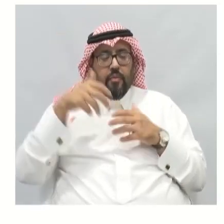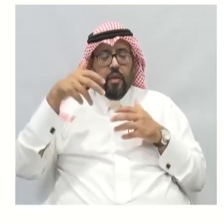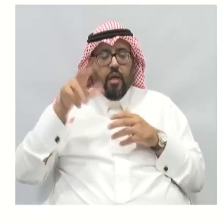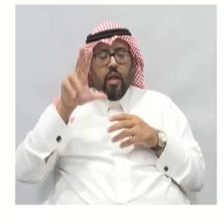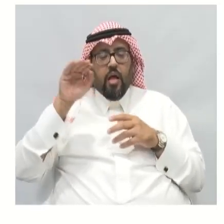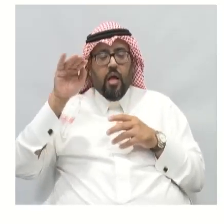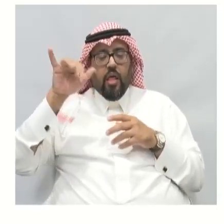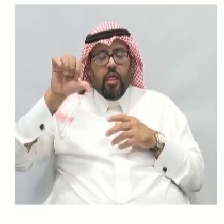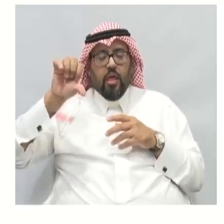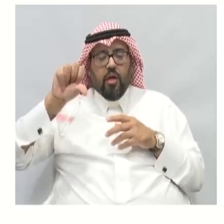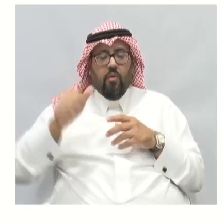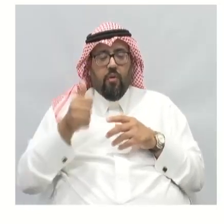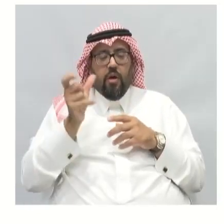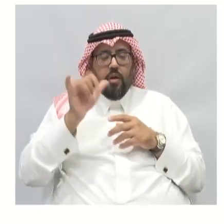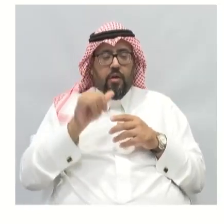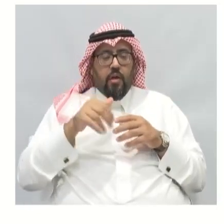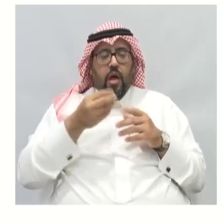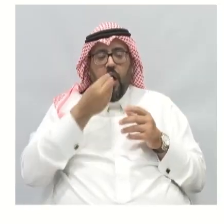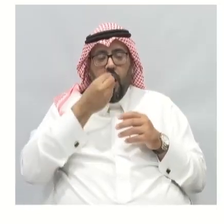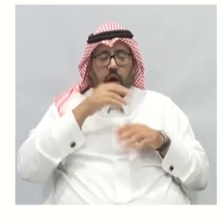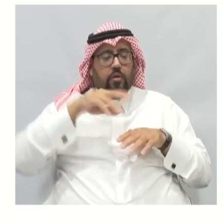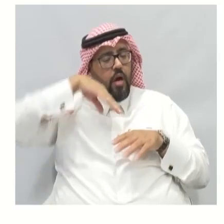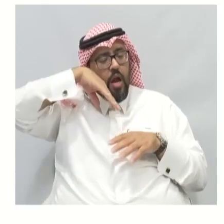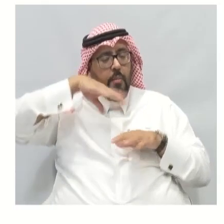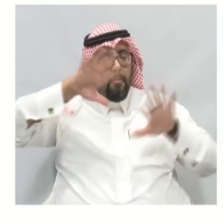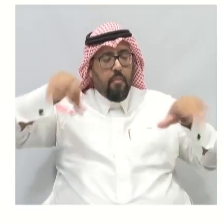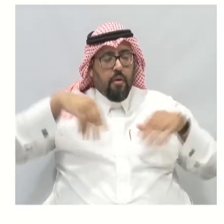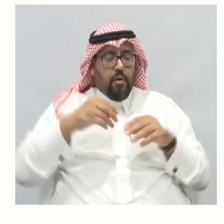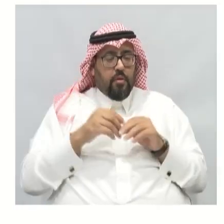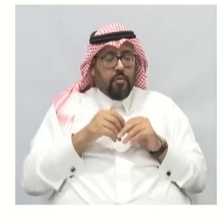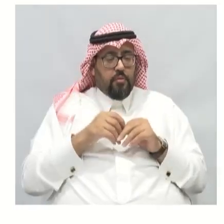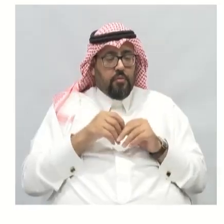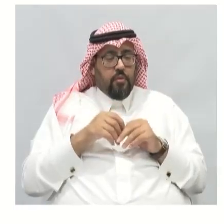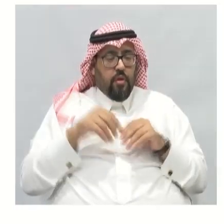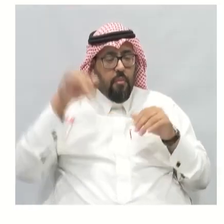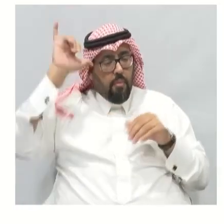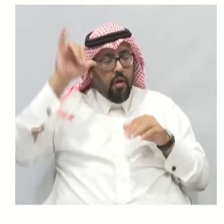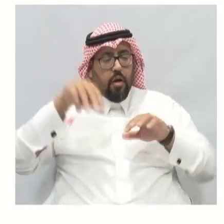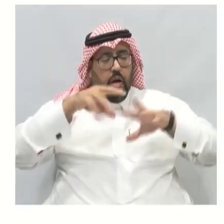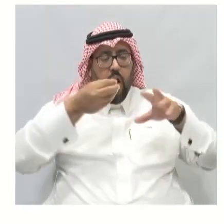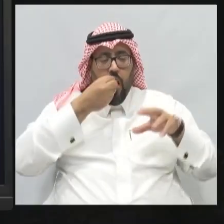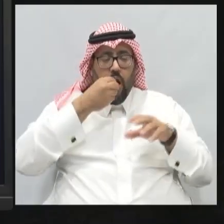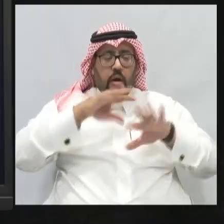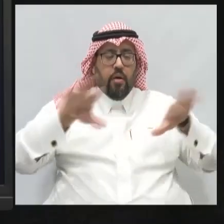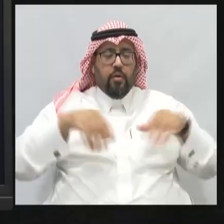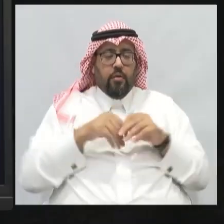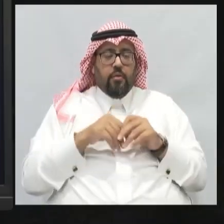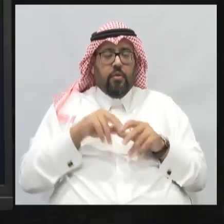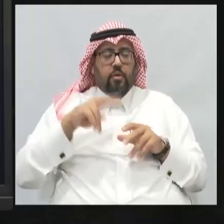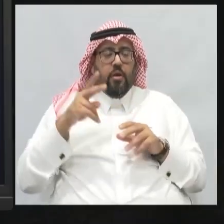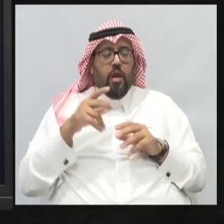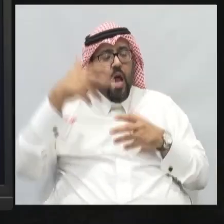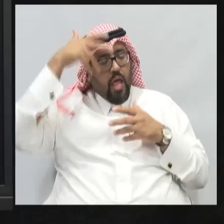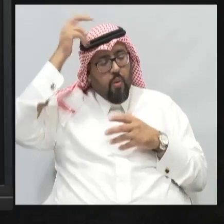والحيواني هنا نشاهد المراعي في ولايه ايوا مراعي تعيش او تتربى فيها الكثير